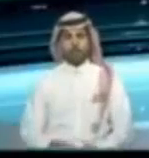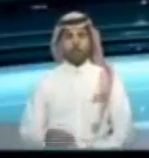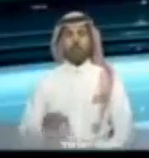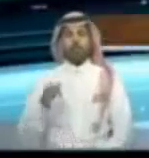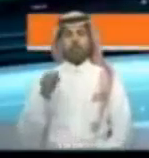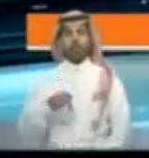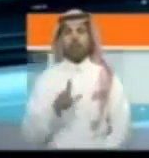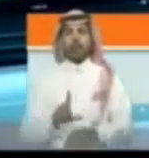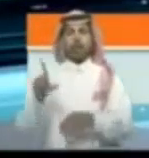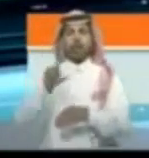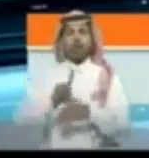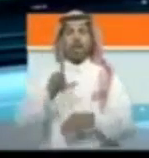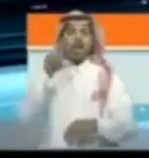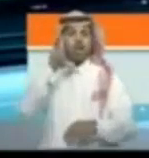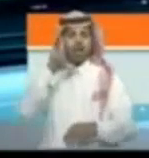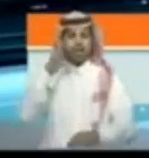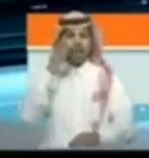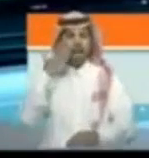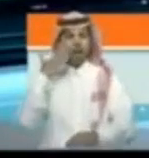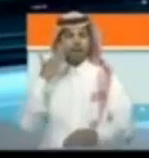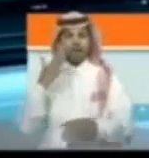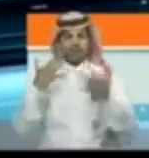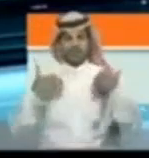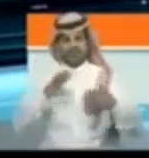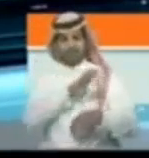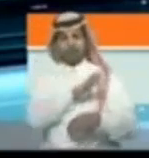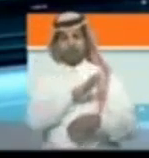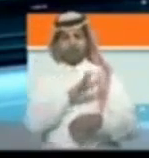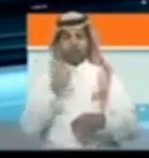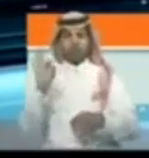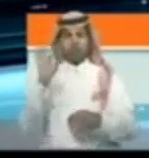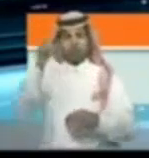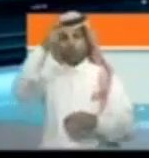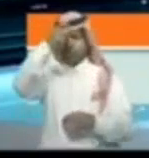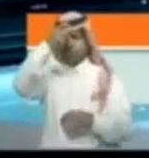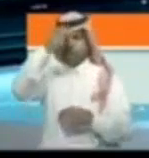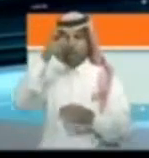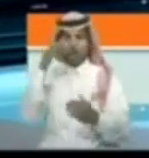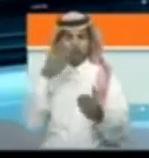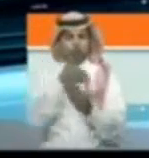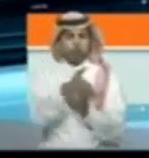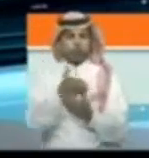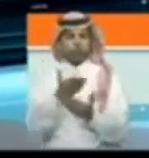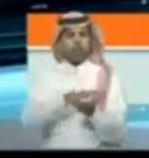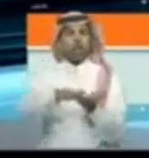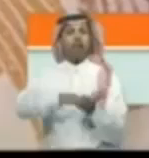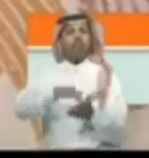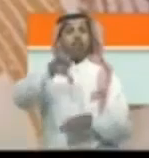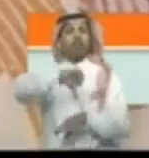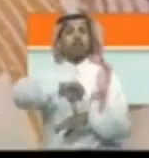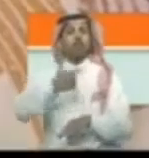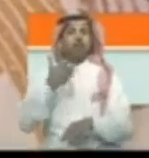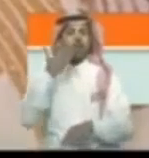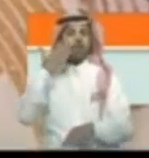جدد الناطق باسم الجيش الليبي اللواء أحمد المسماري اتهامه لتركيا بالتدخل وتغذية الصراع في طرابلس.